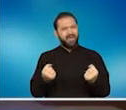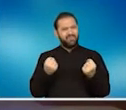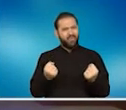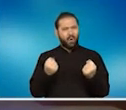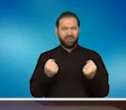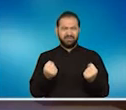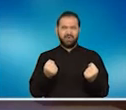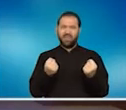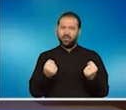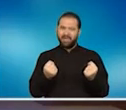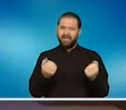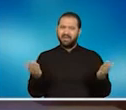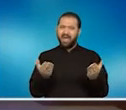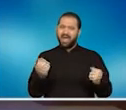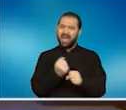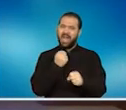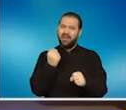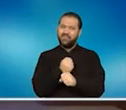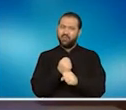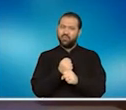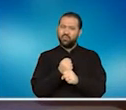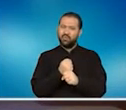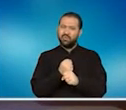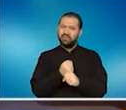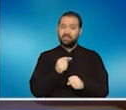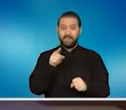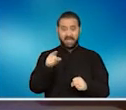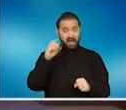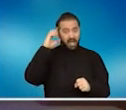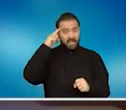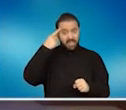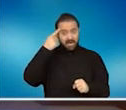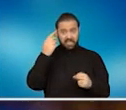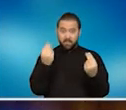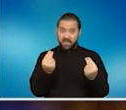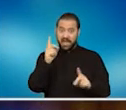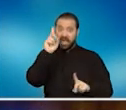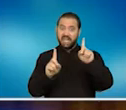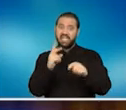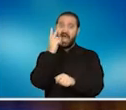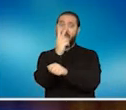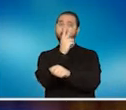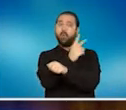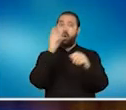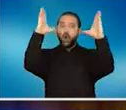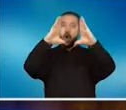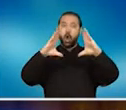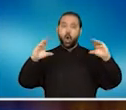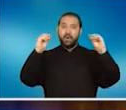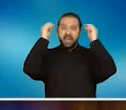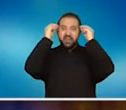efort extraordinar pe care l-a făcut, pentru că a considerat că dacă poporul român învață,